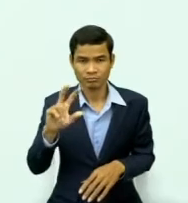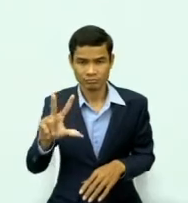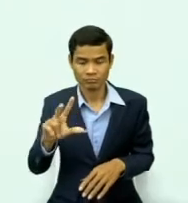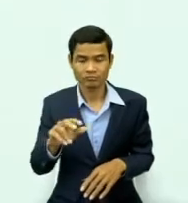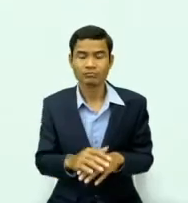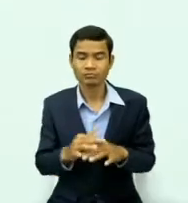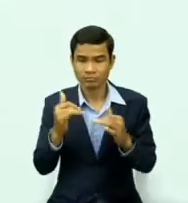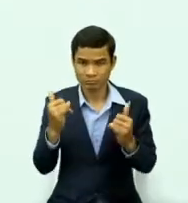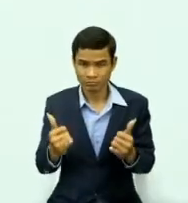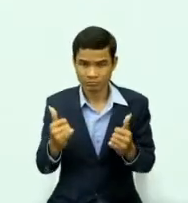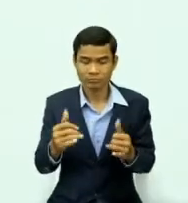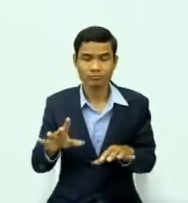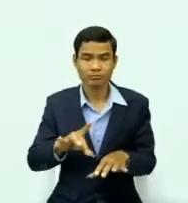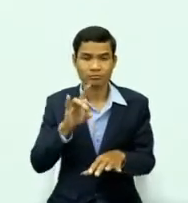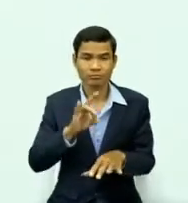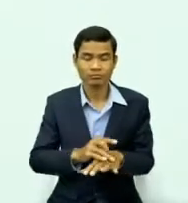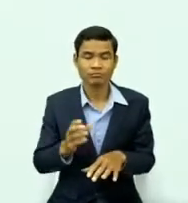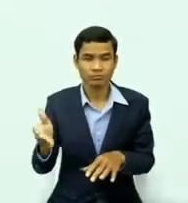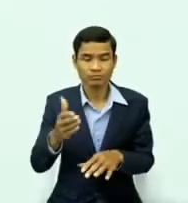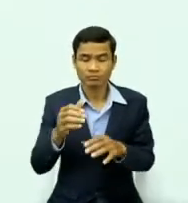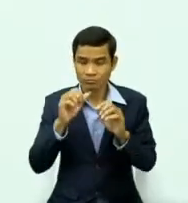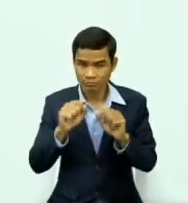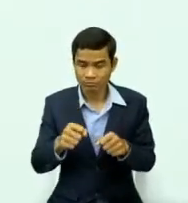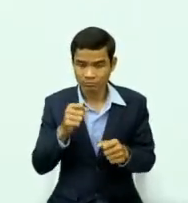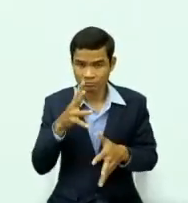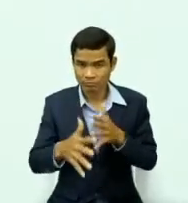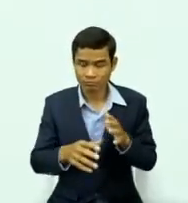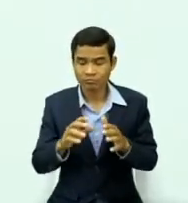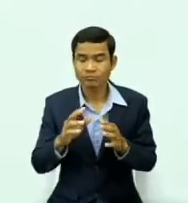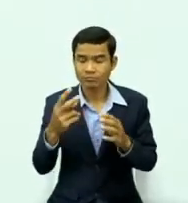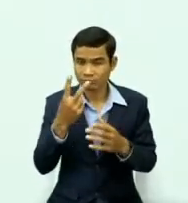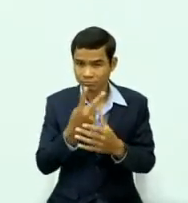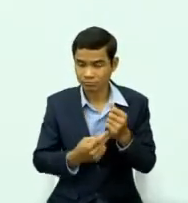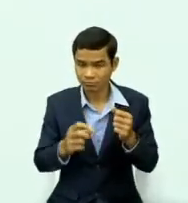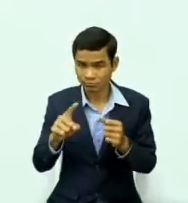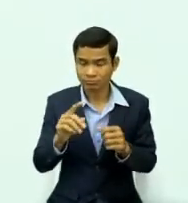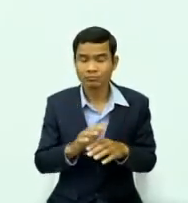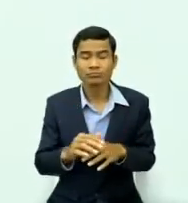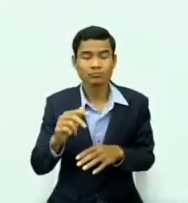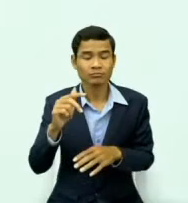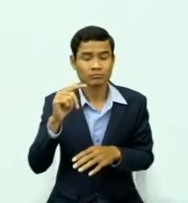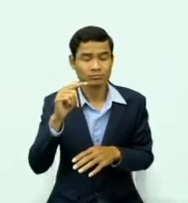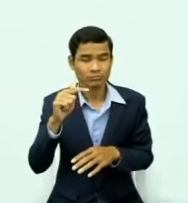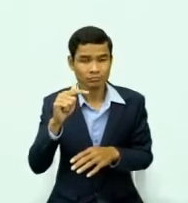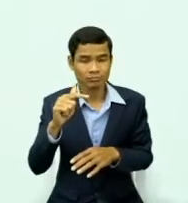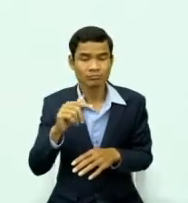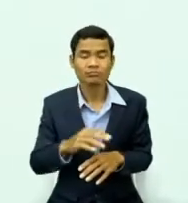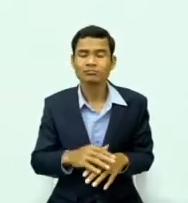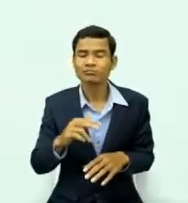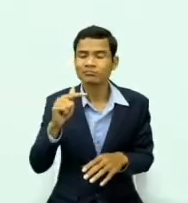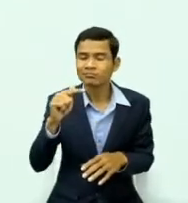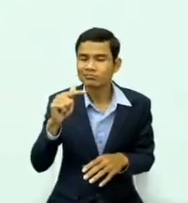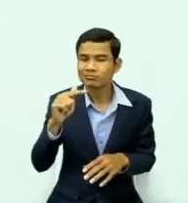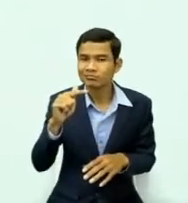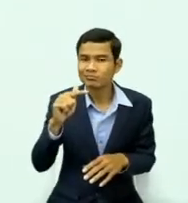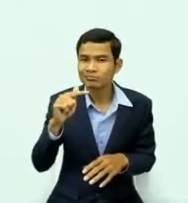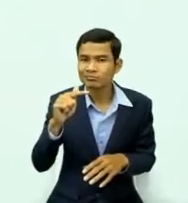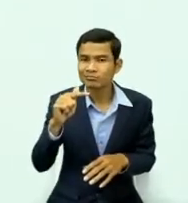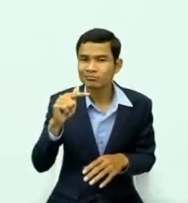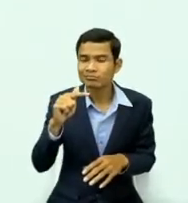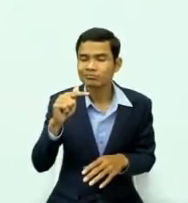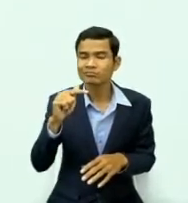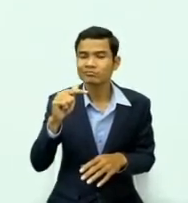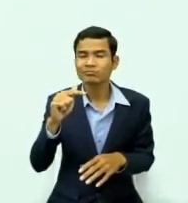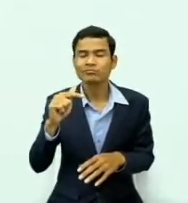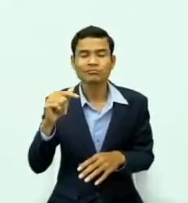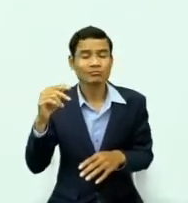Tại lỡ chân ta rớt số cô mùi tiết. Chà cứ ngờ. con mơ mơ ta ngơ miên sọc so, miên miên sọc so cu